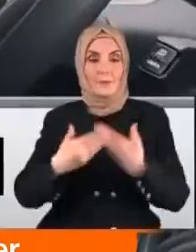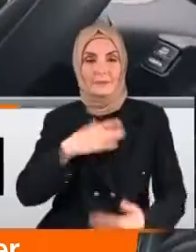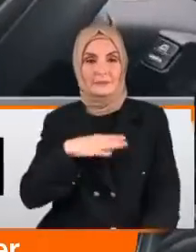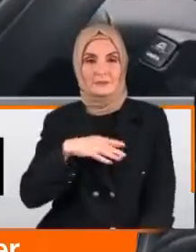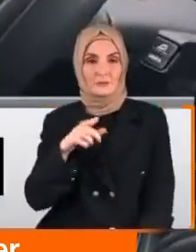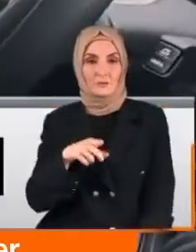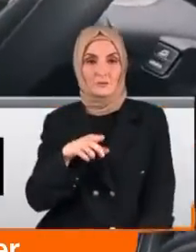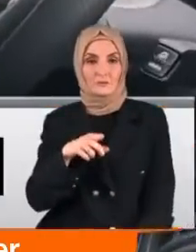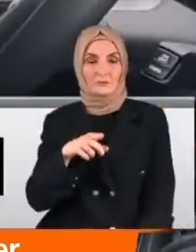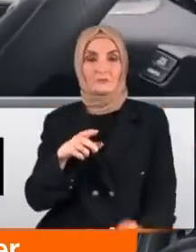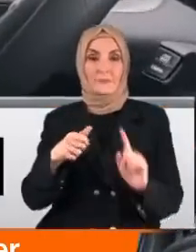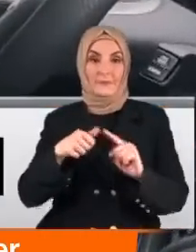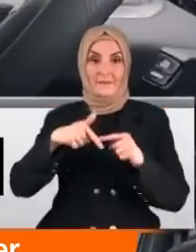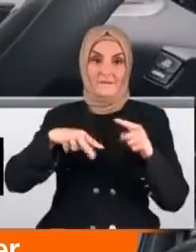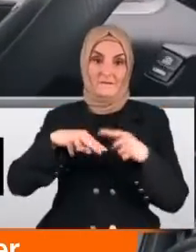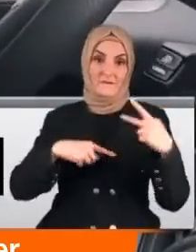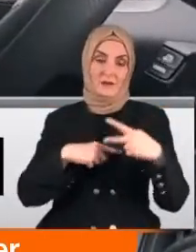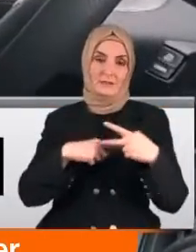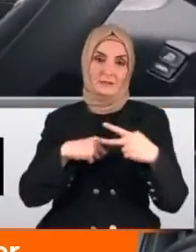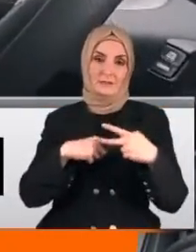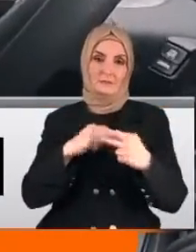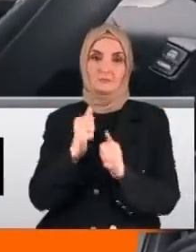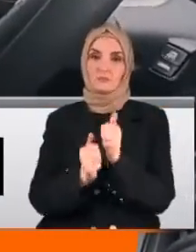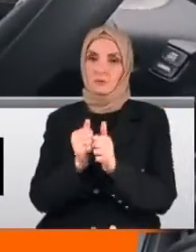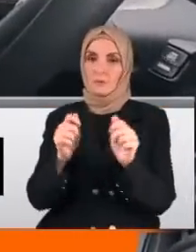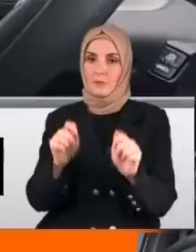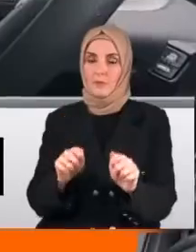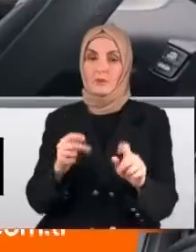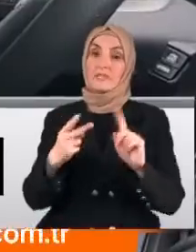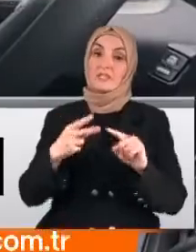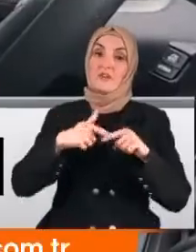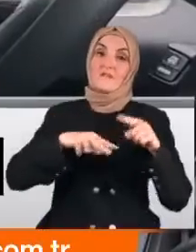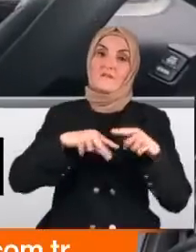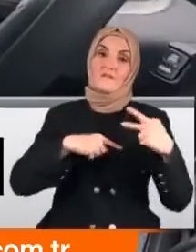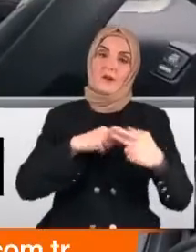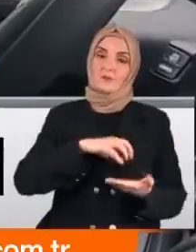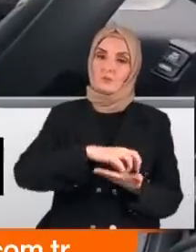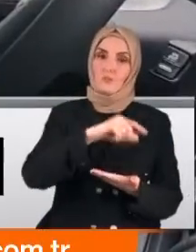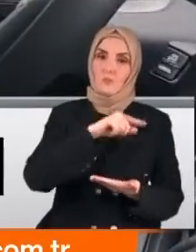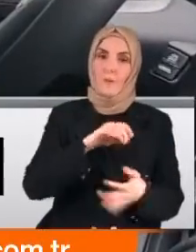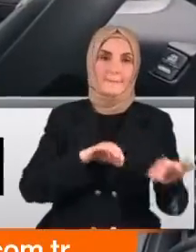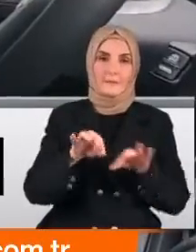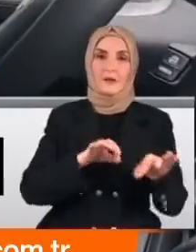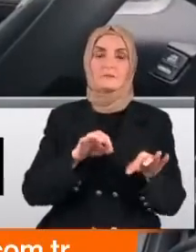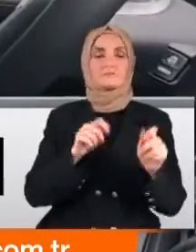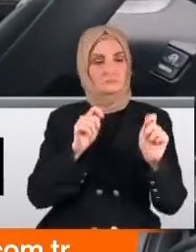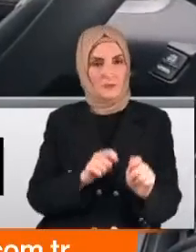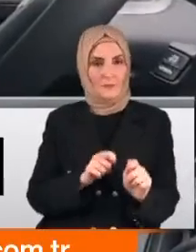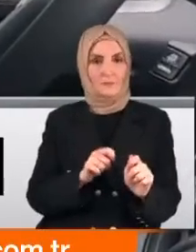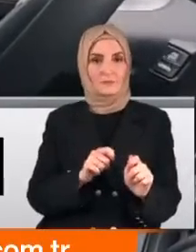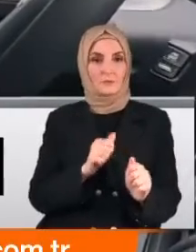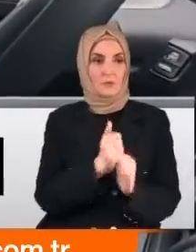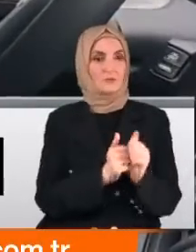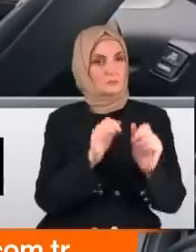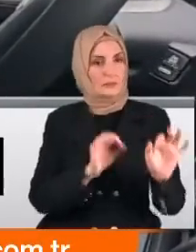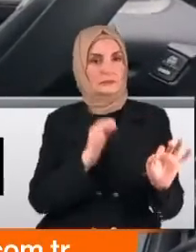biliyorsunuz üretimini şu anda gerçekleştiriyoruz. İkinci fazın planlamalarını yaptık. Onlar başlayacak. Ondan sonra üçüncü